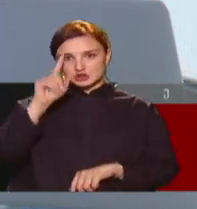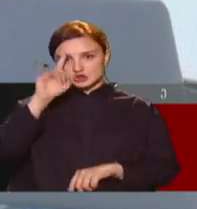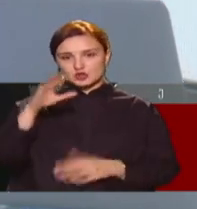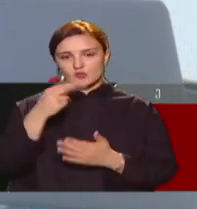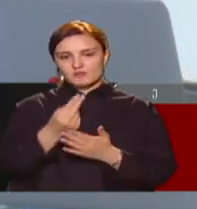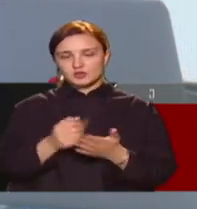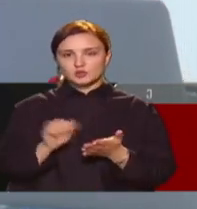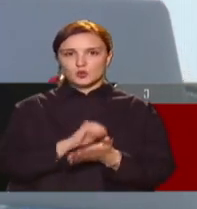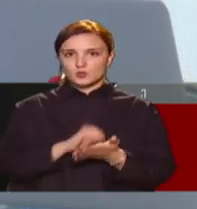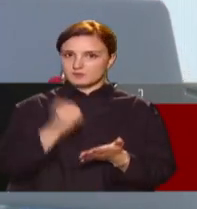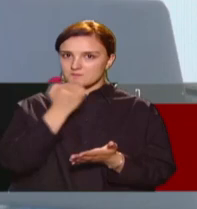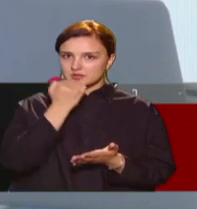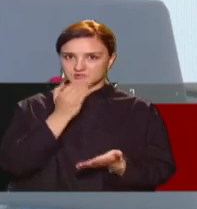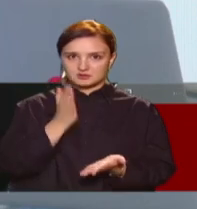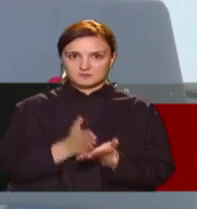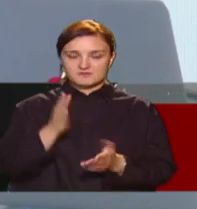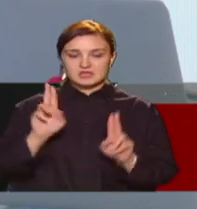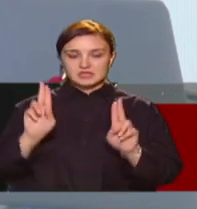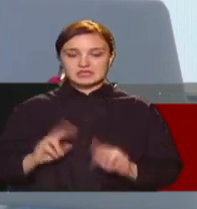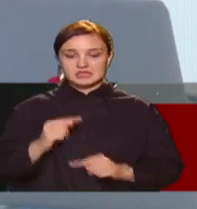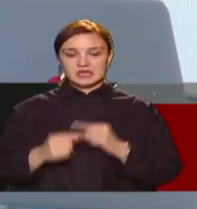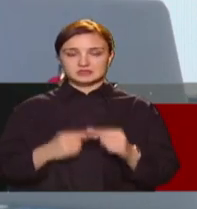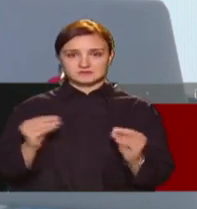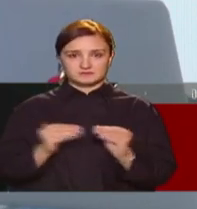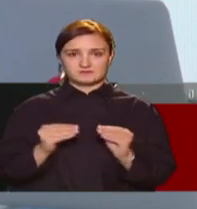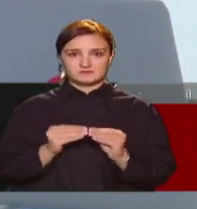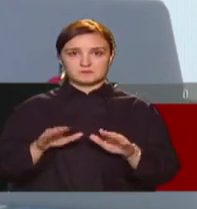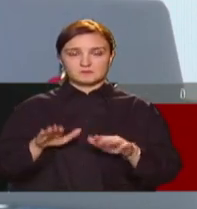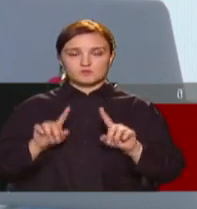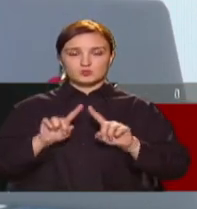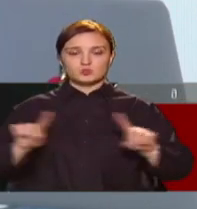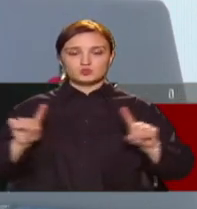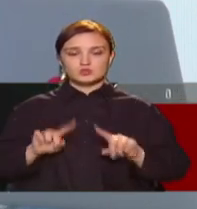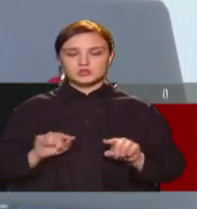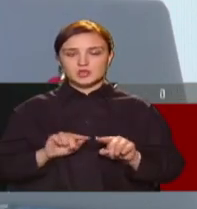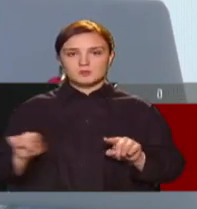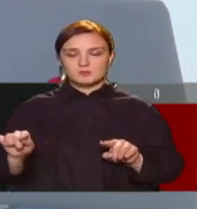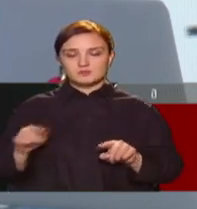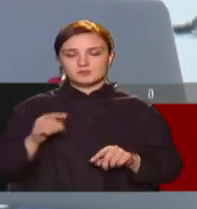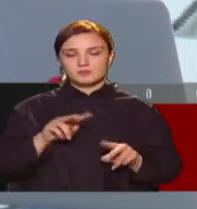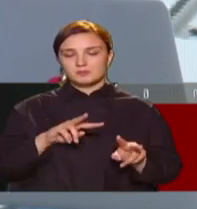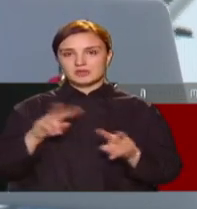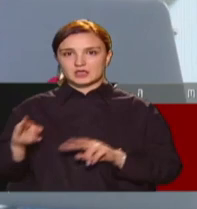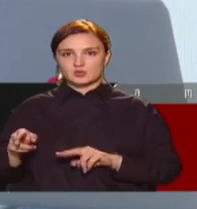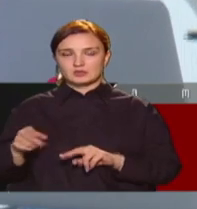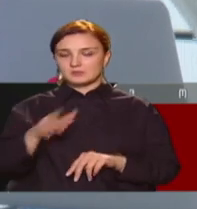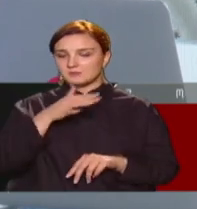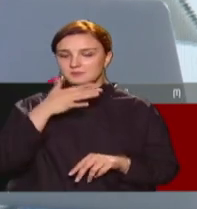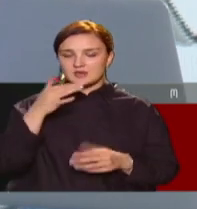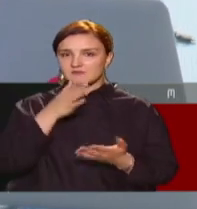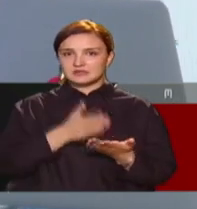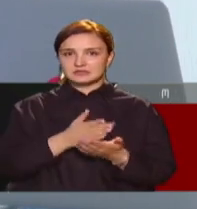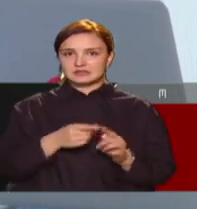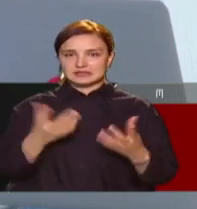და დოკუმენტური მასალაა წარმოდგენილი. ტრადიცია არც წელს დაირღვა. ლატელში მდებარე მუზეუმში მიმდინარე ექსპოზიციის პარალელურად მრავალწლიანი ისტორიის